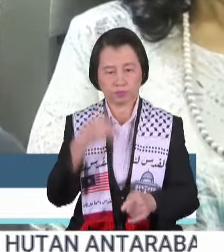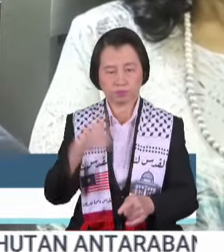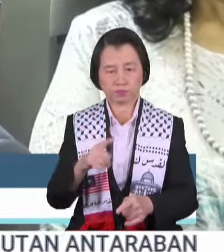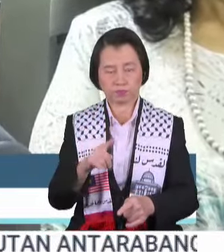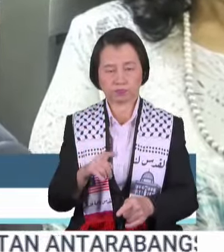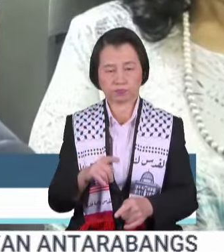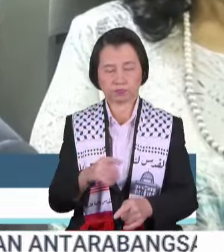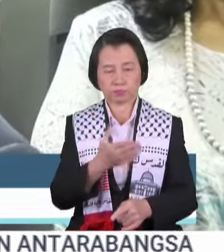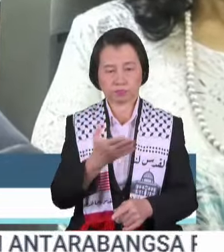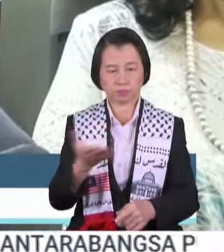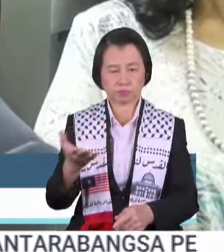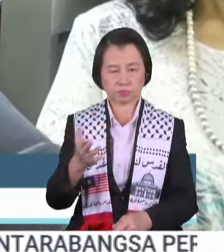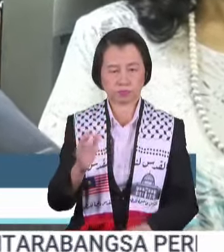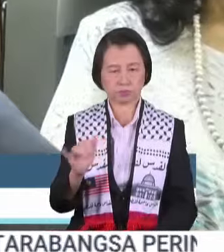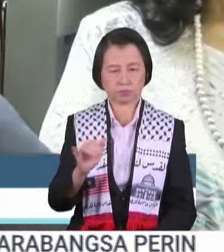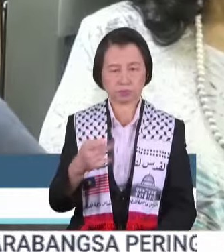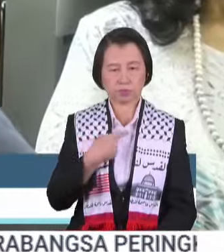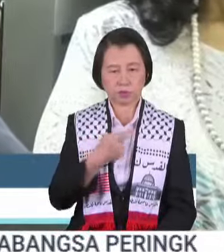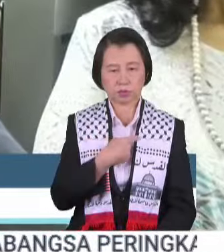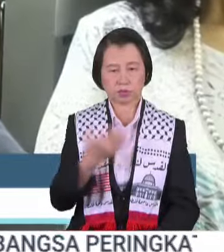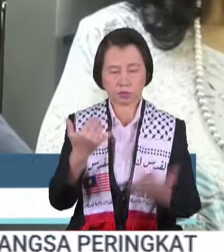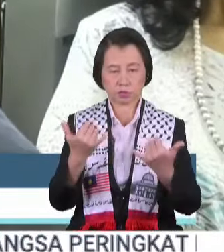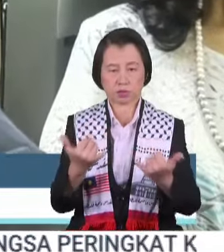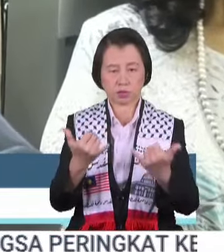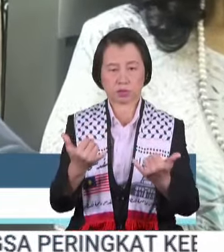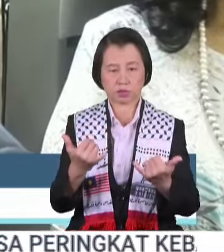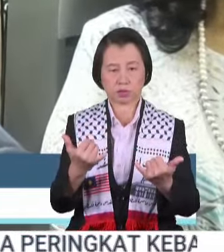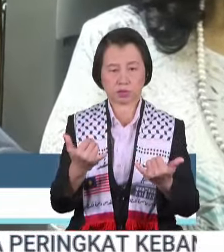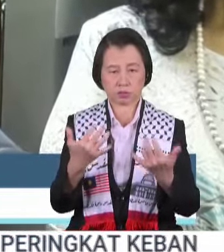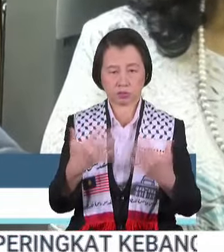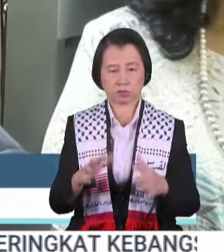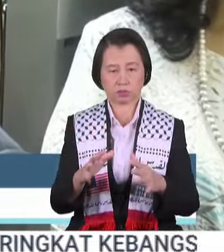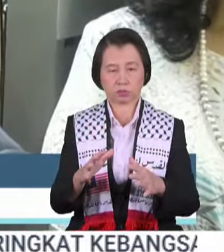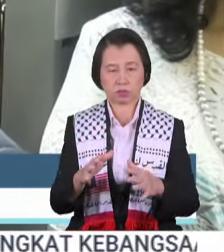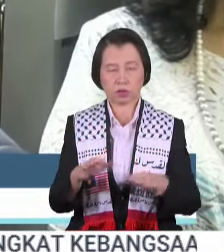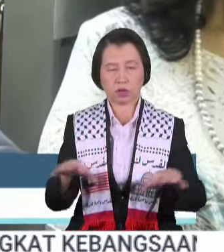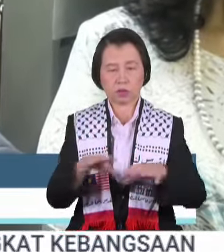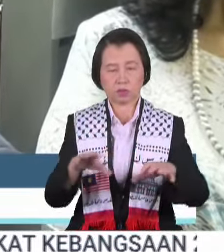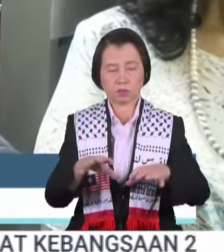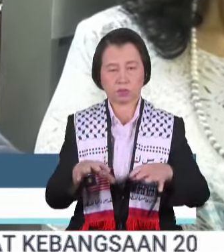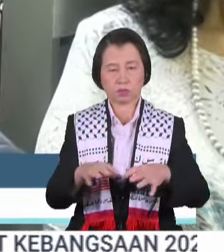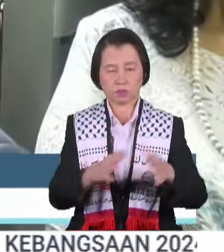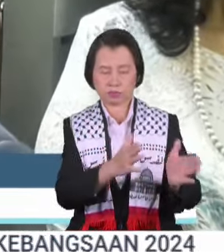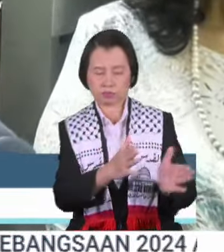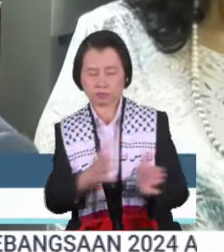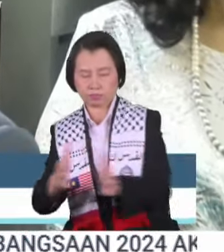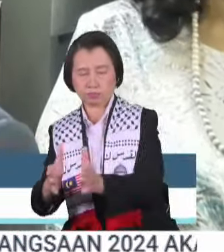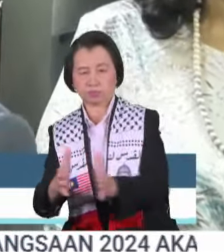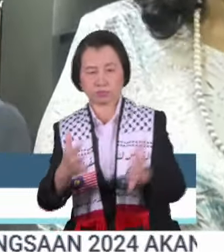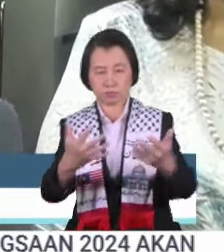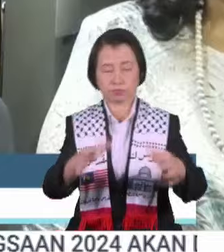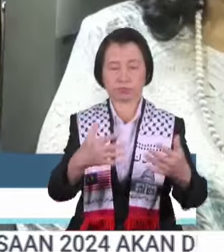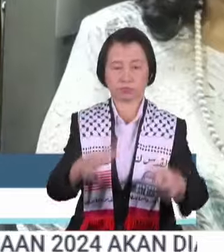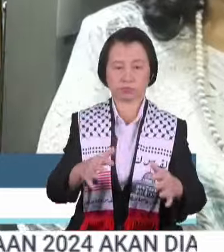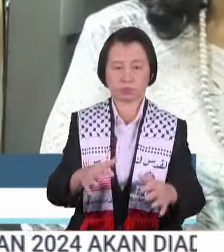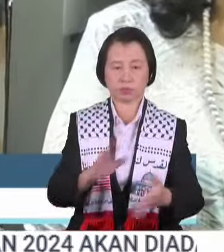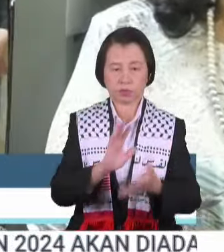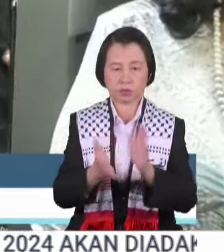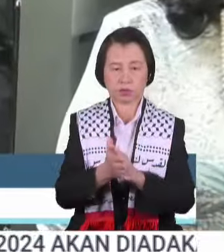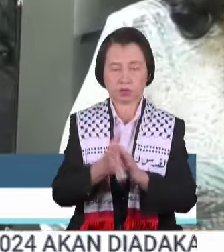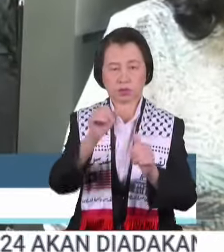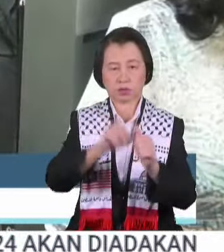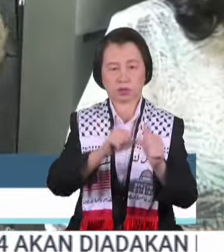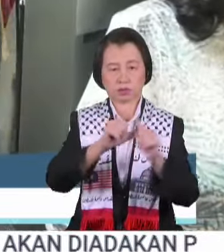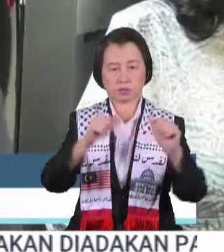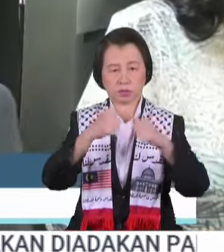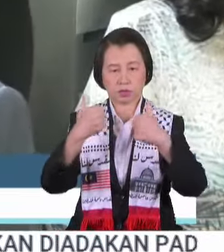Untuk healthcare juga. So kita sekarang telah membuat kerangka dan platform supaya setiap